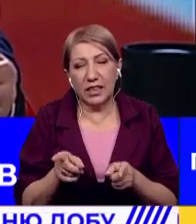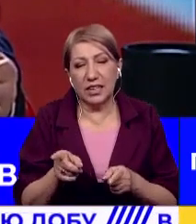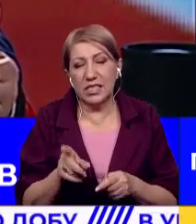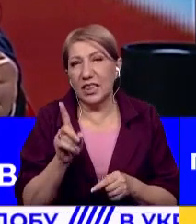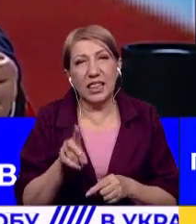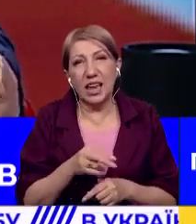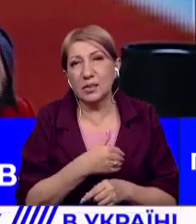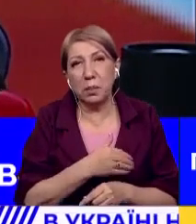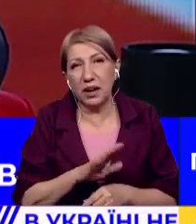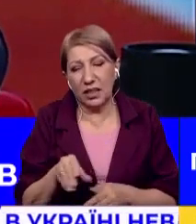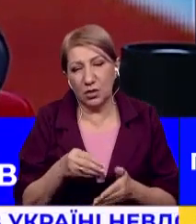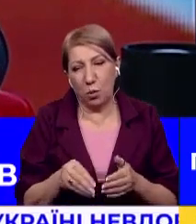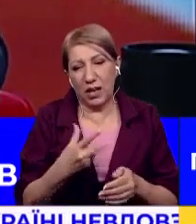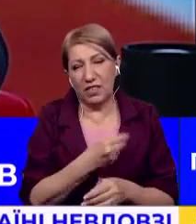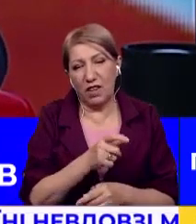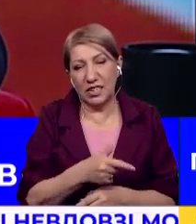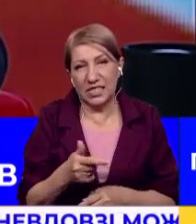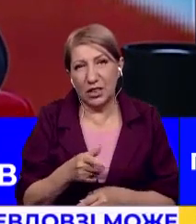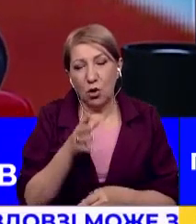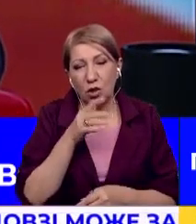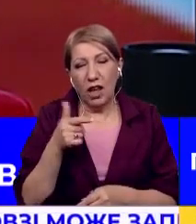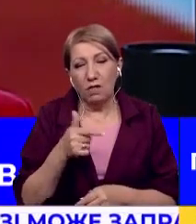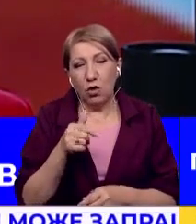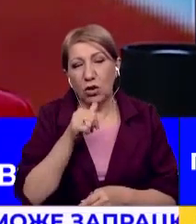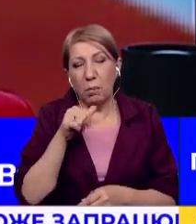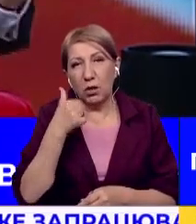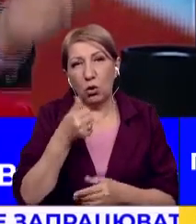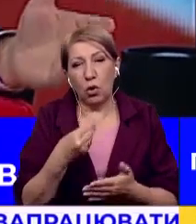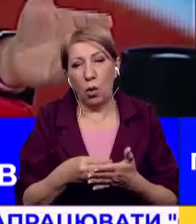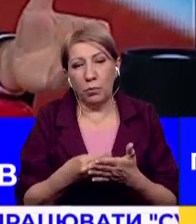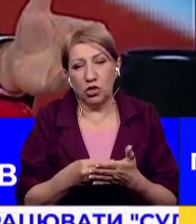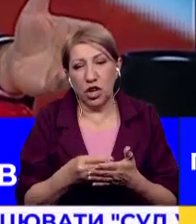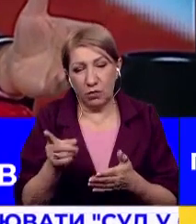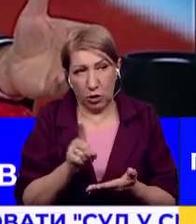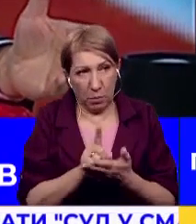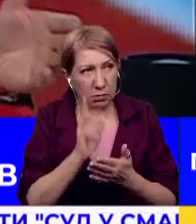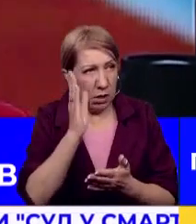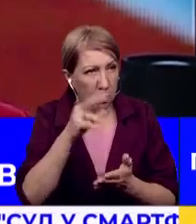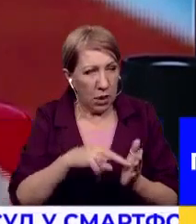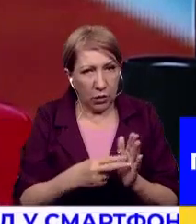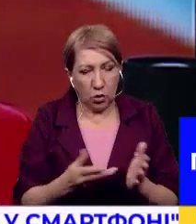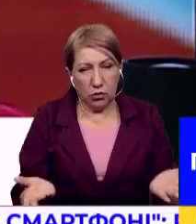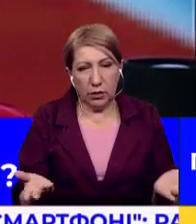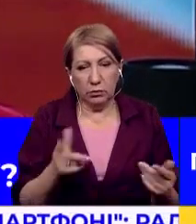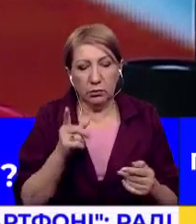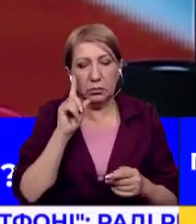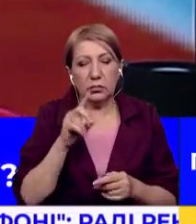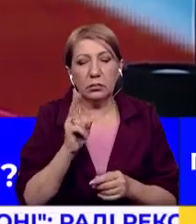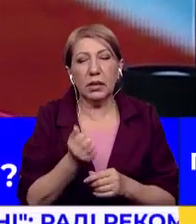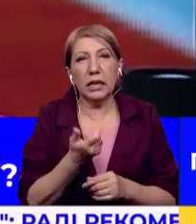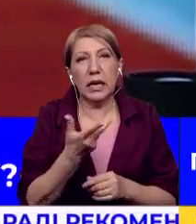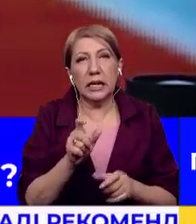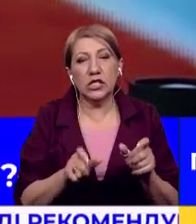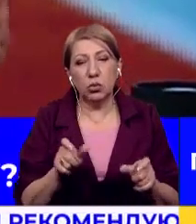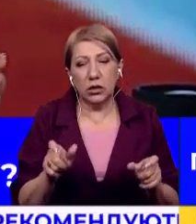збирались купляти цю вакцину. Тому що коли в грудні минулого року затверджувався бюджет, вони ж повинні прогнозувати. Да. Ми знаємо, яка кількість є